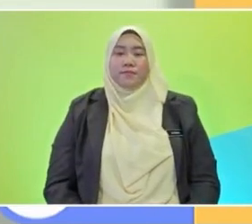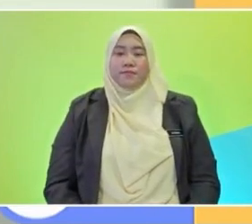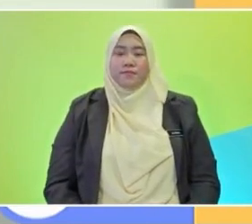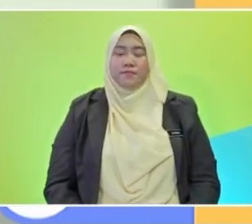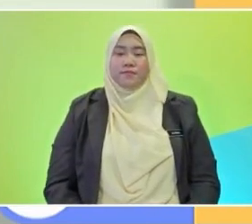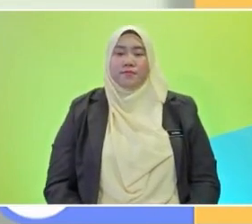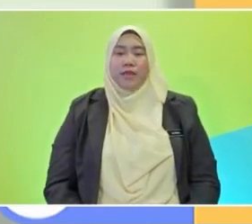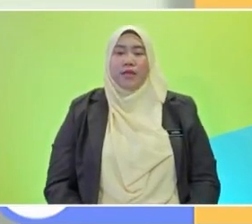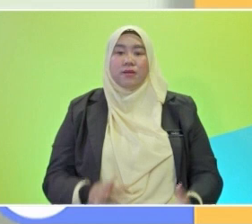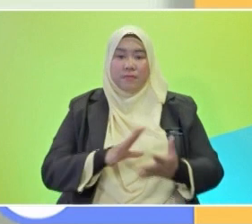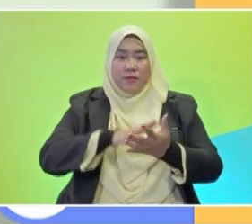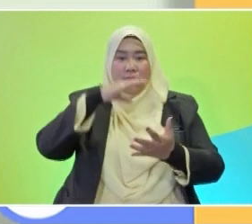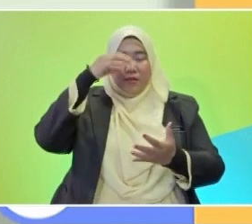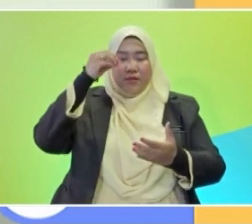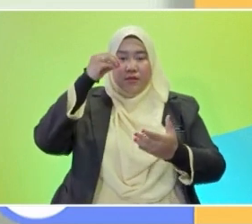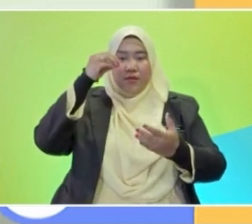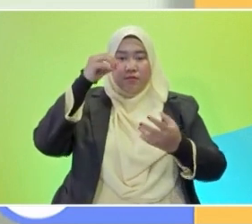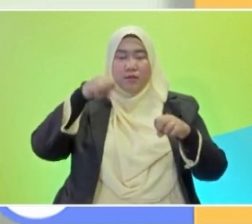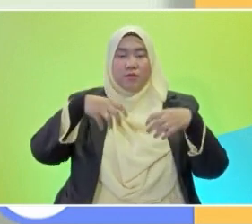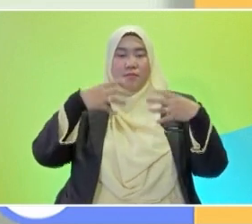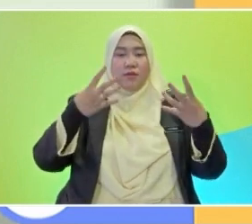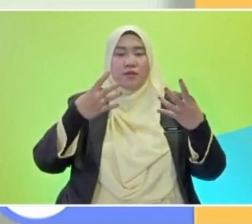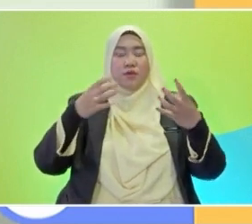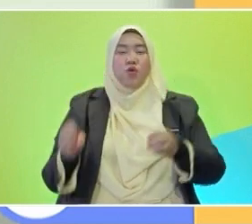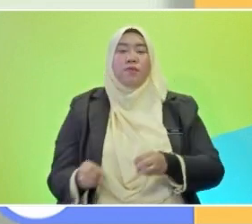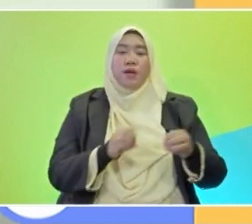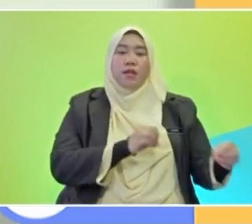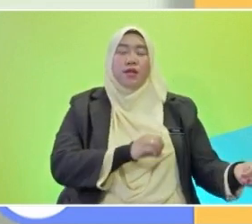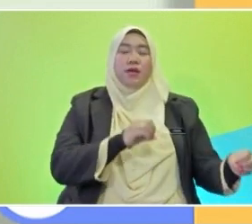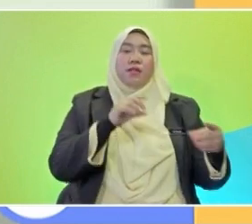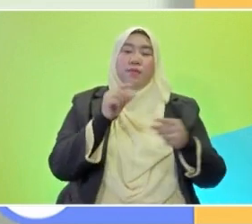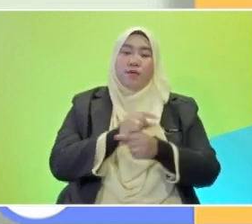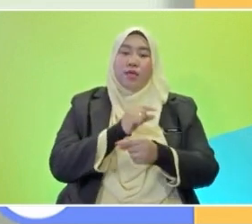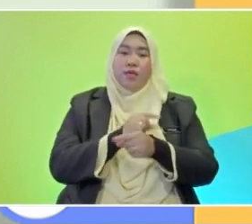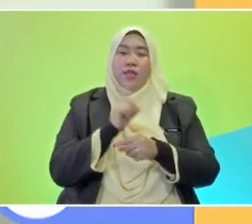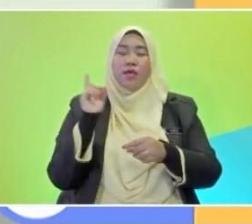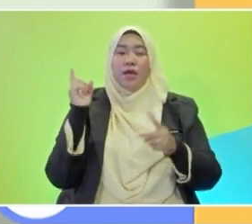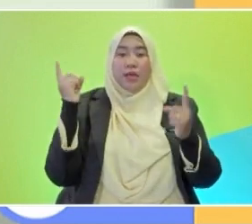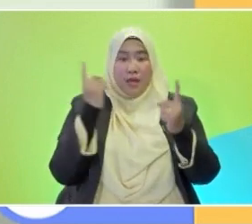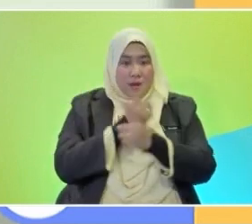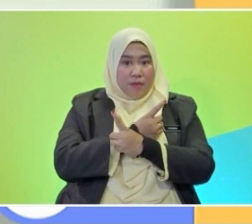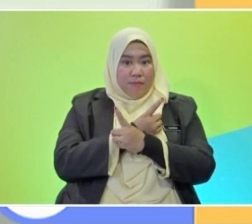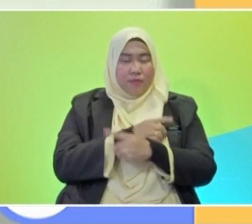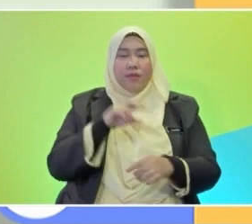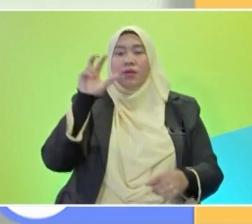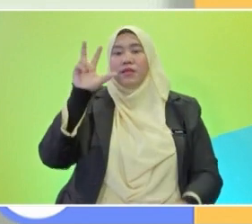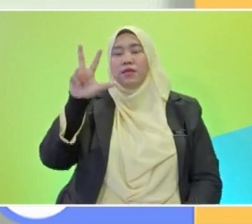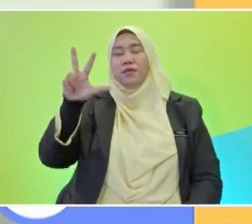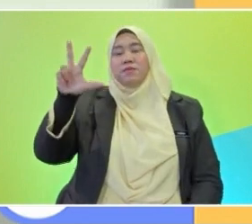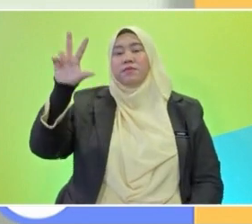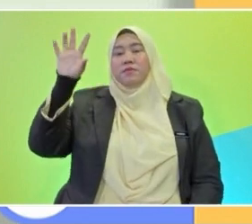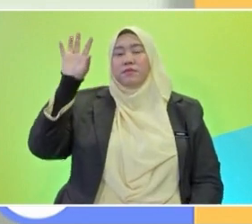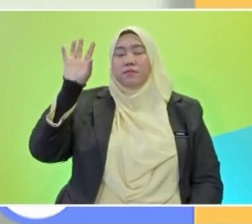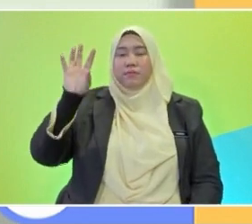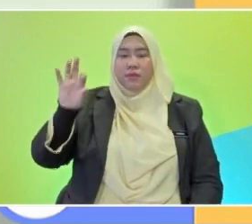ini kalau kita belajar sebelum ini macam mana operasi yang kita gunakan kita akan darak jadi kita akan darat adalah 3190